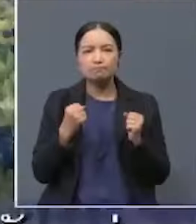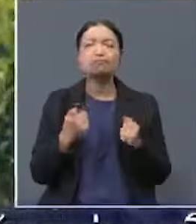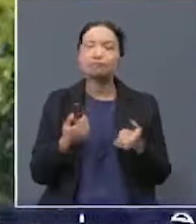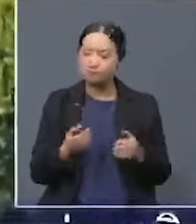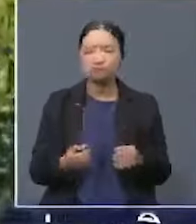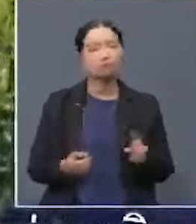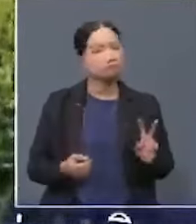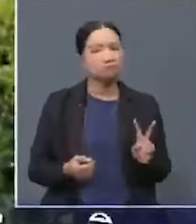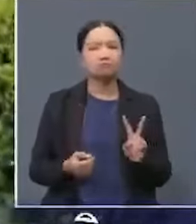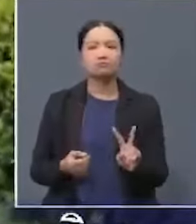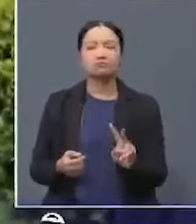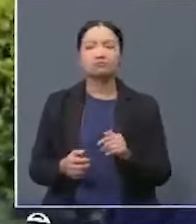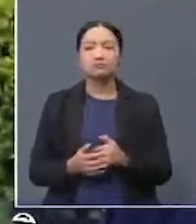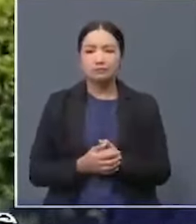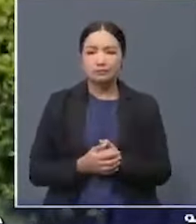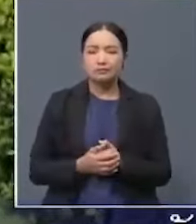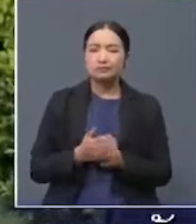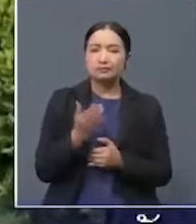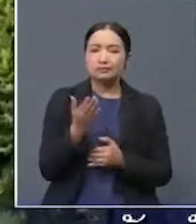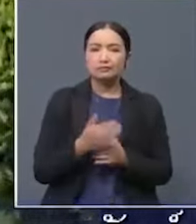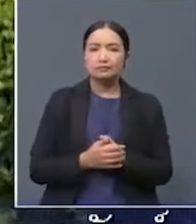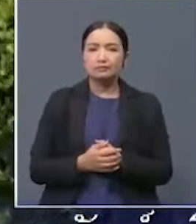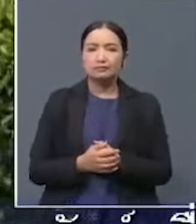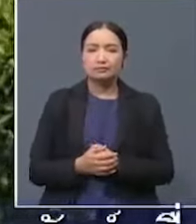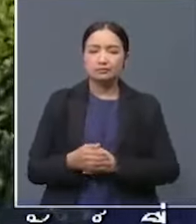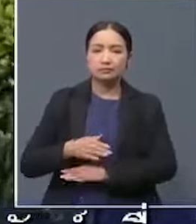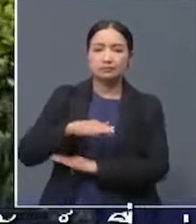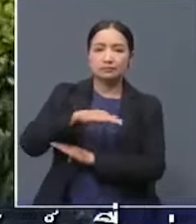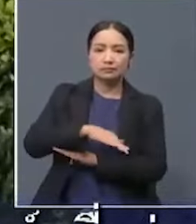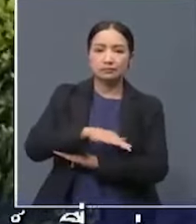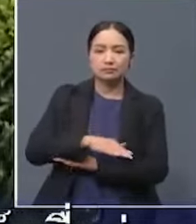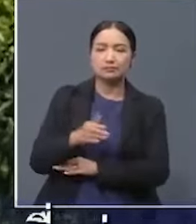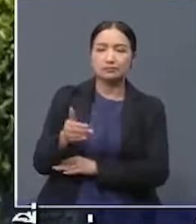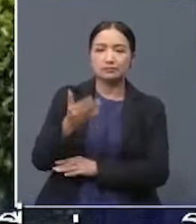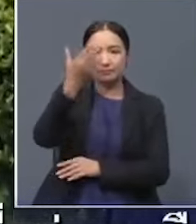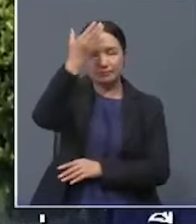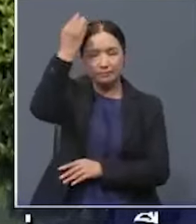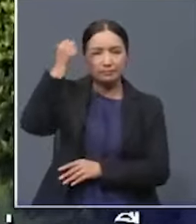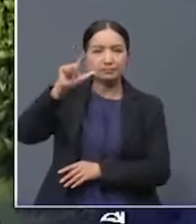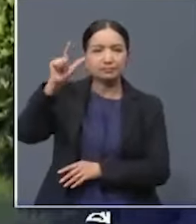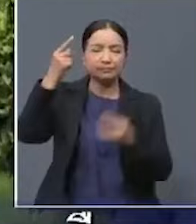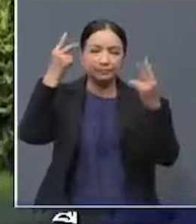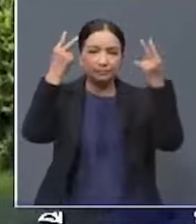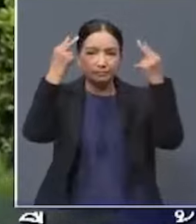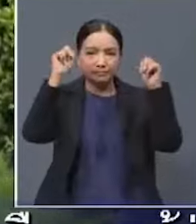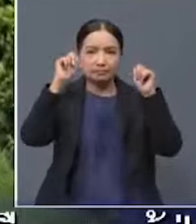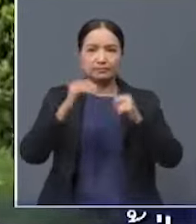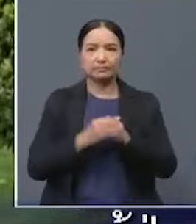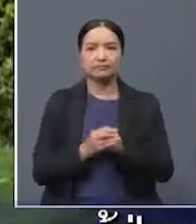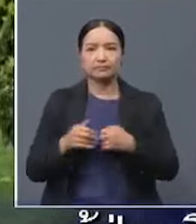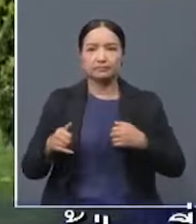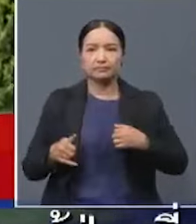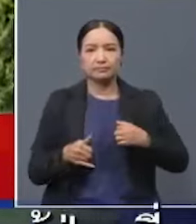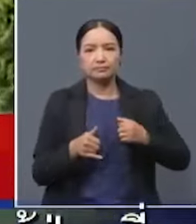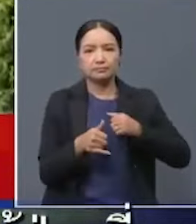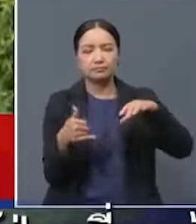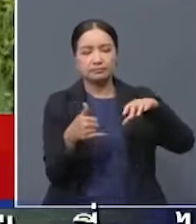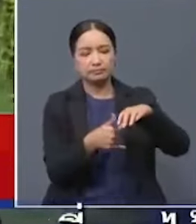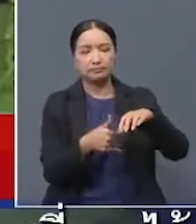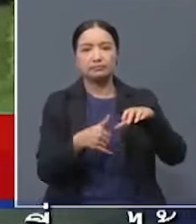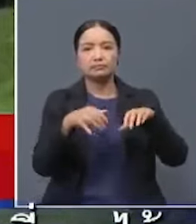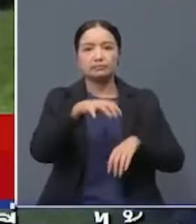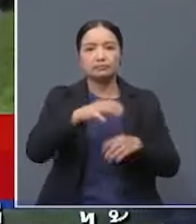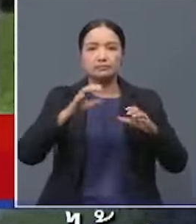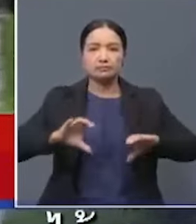พาคุณผู้ชมไปดูบรรยากาศที่ทำเนียบรัฐบาลเมื่อช่วงบ่ายที่ผ่านมานางสาวแพทองธารชินวัตรนายกรัฐมนตรีเดินทางเข้าทำเนียบรัฐบาลเป็